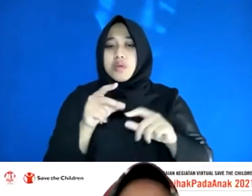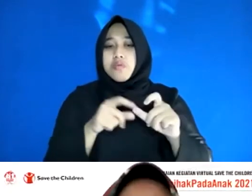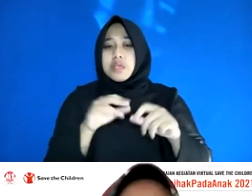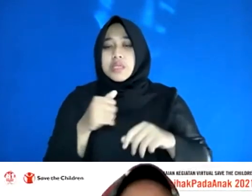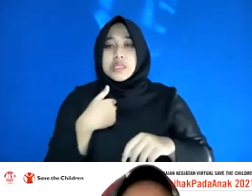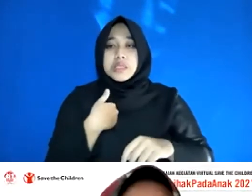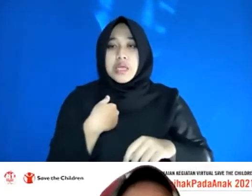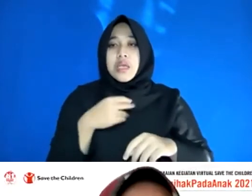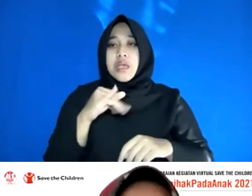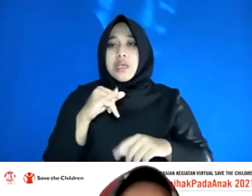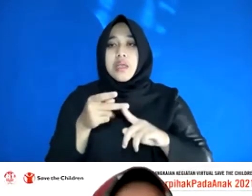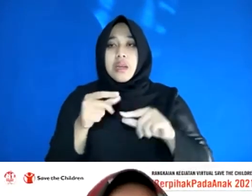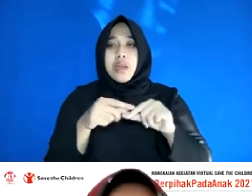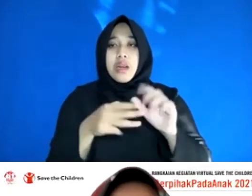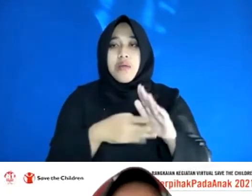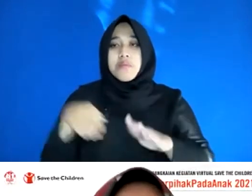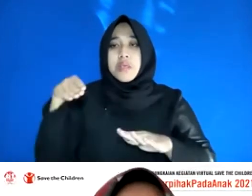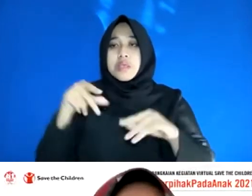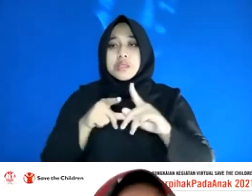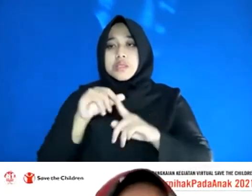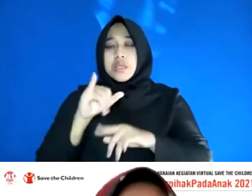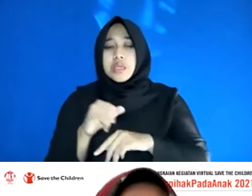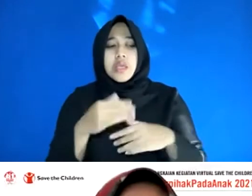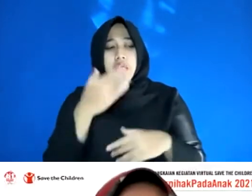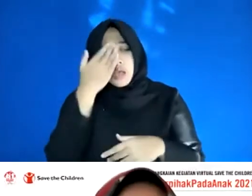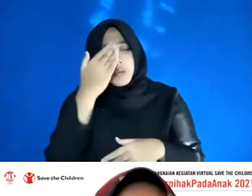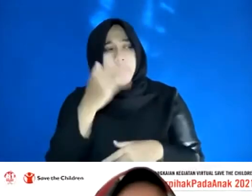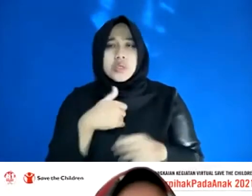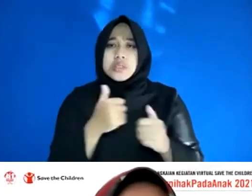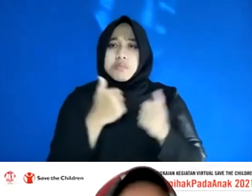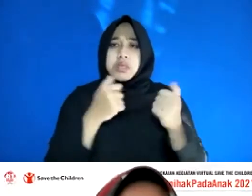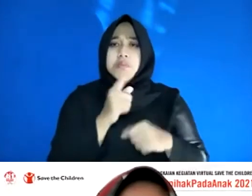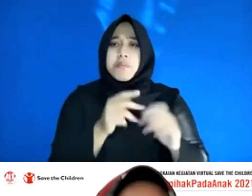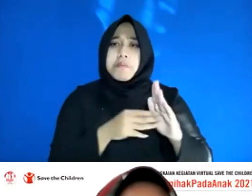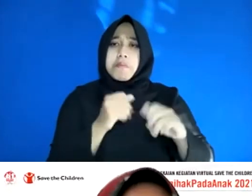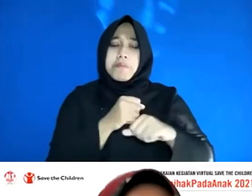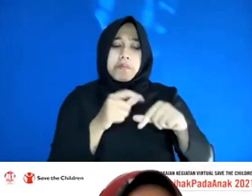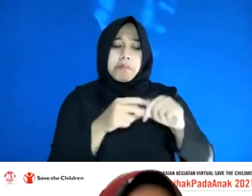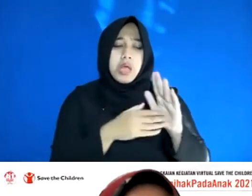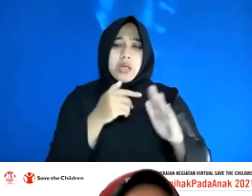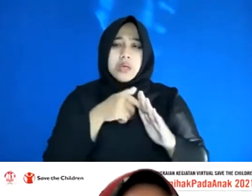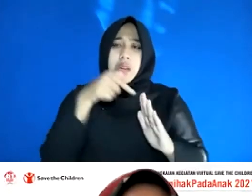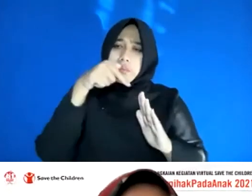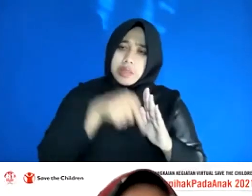itu latar belakangnya Kesos, Peksos. Kenapa harus spesial? Karena magang ini lebih intens ya,